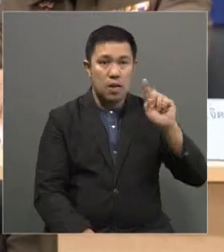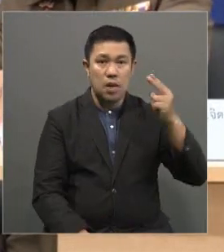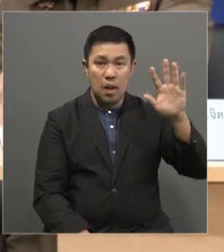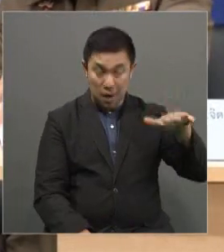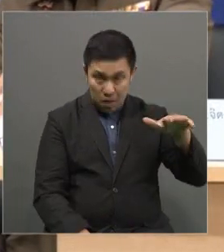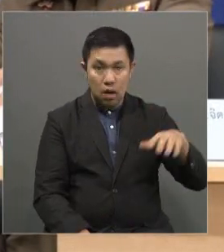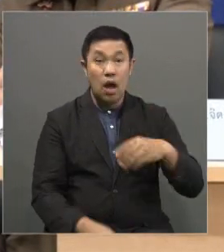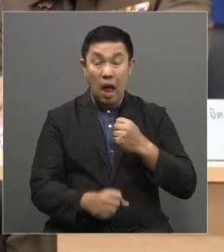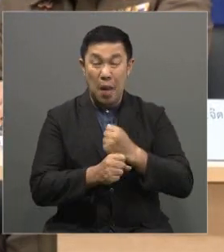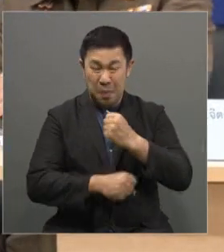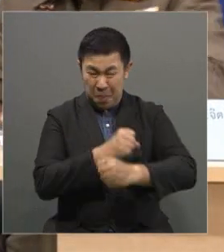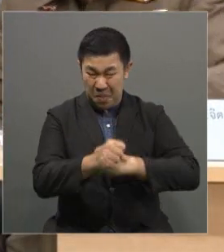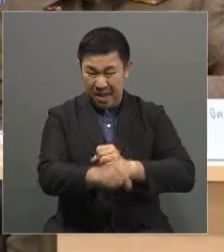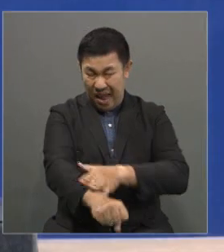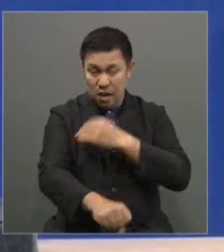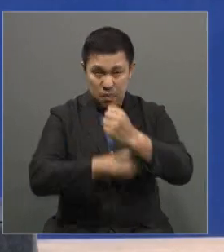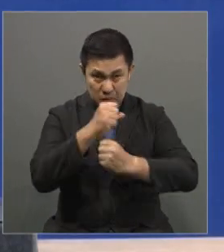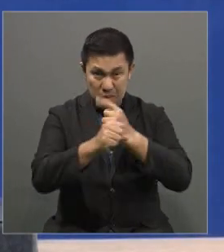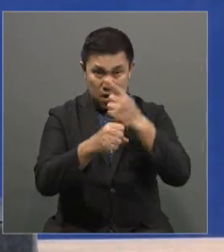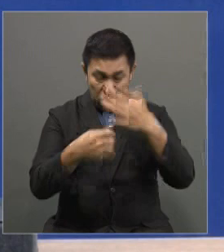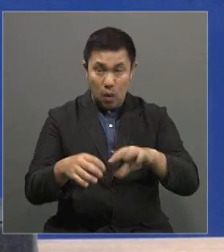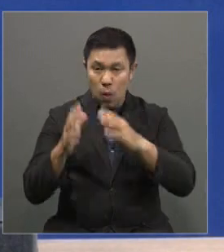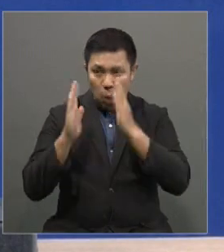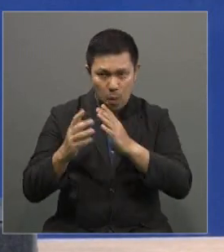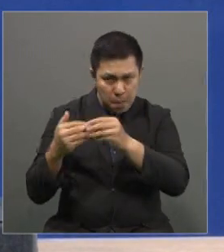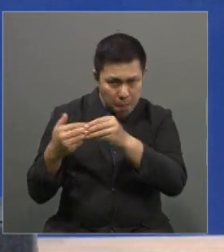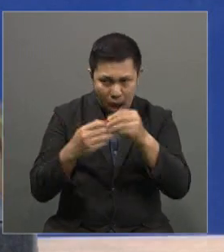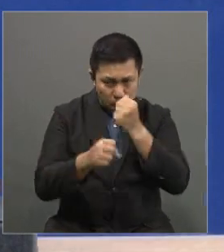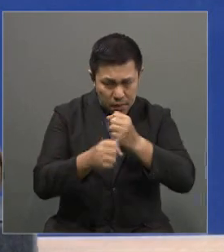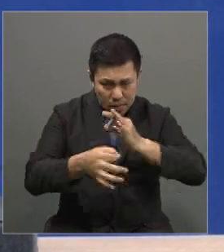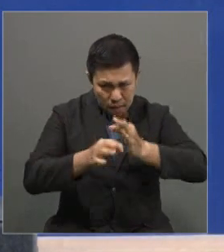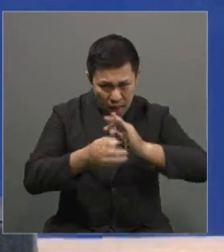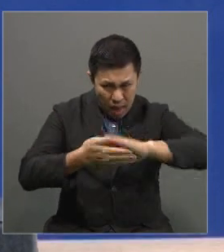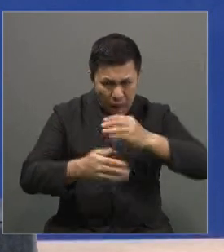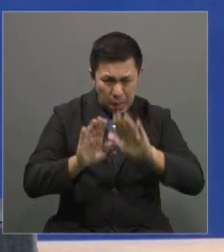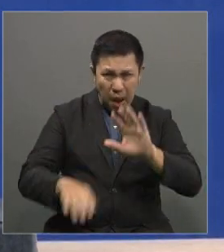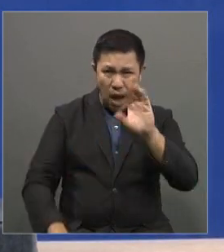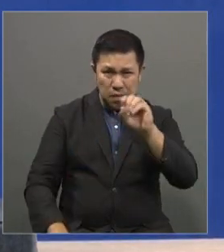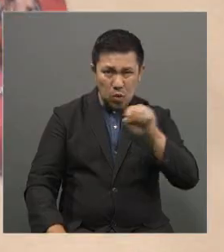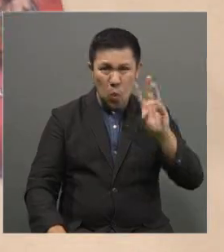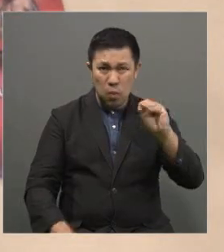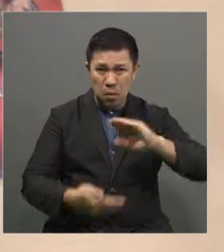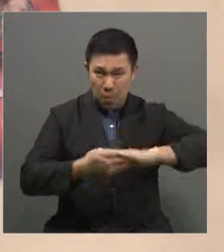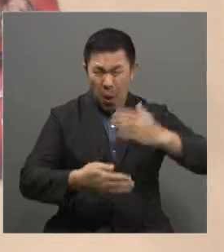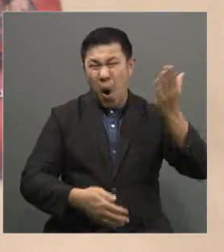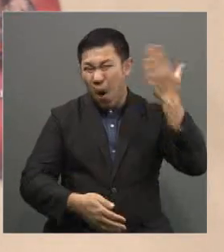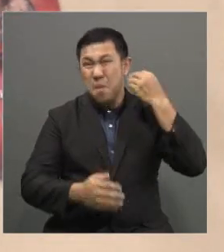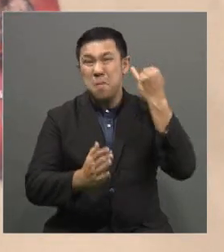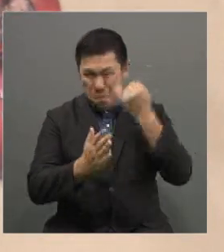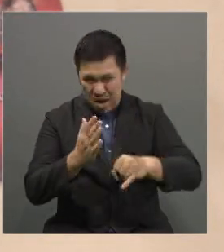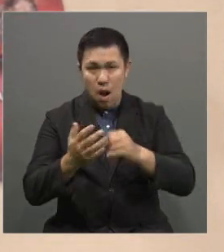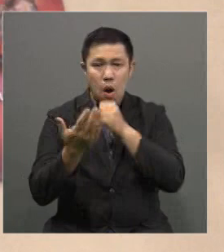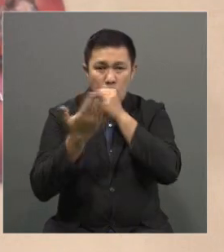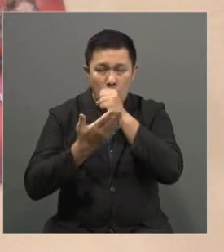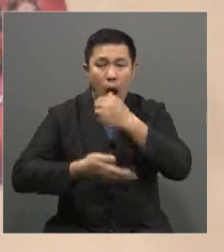คุณผู้ชมพาม้าไปแล้วเปิดมา 50-60บัญชีแล้วเจอประวัติว่าเคยถูกจับกุมคดีค้ายาบ้ามาก่อน